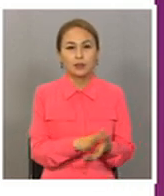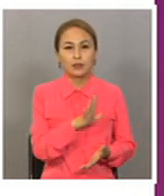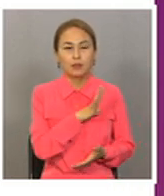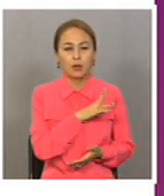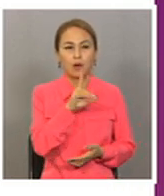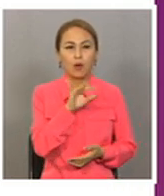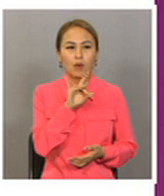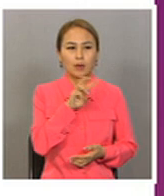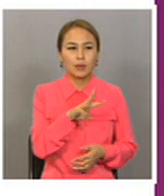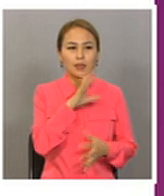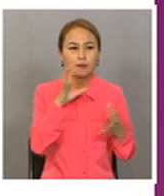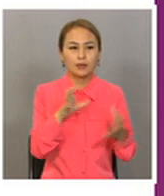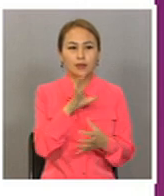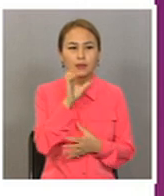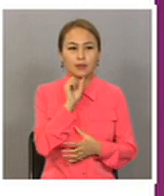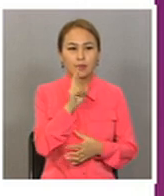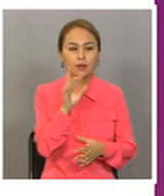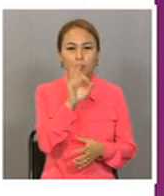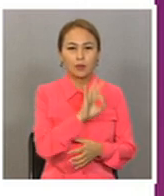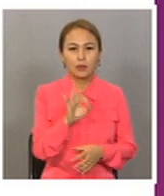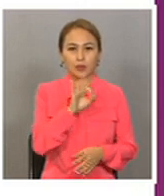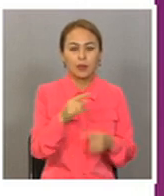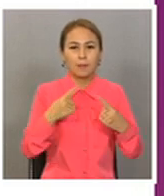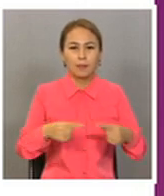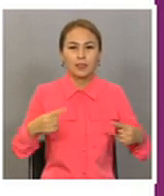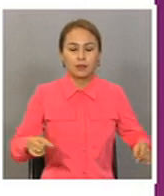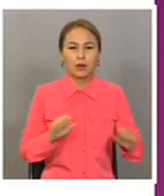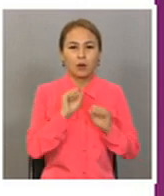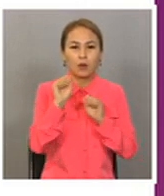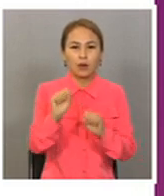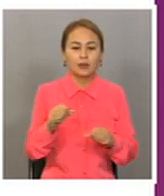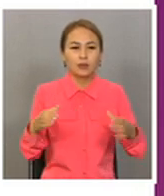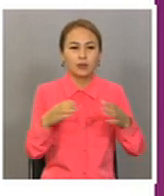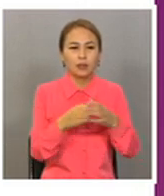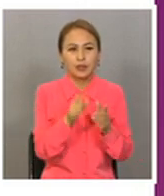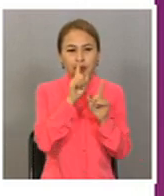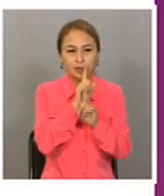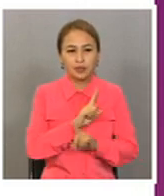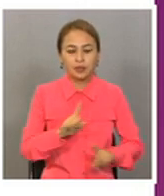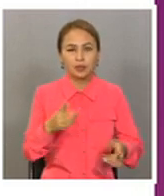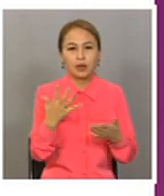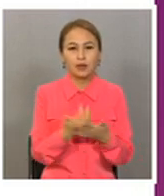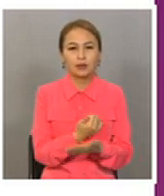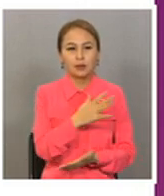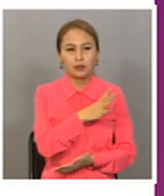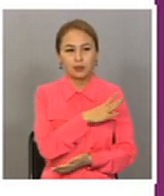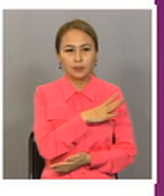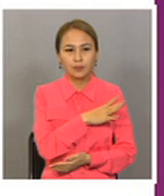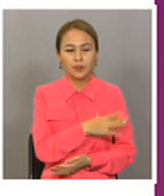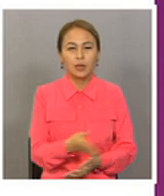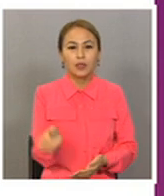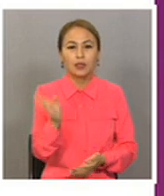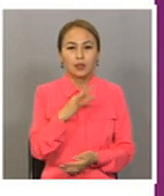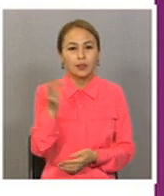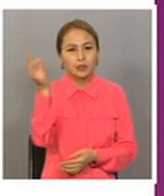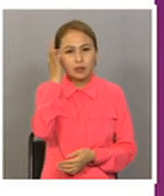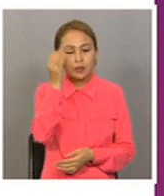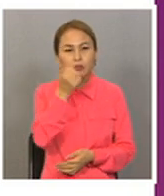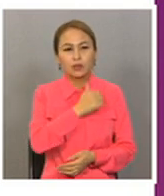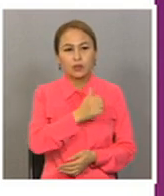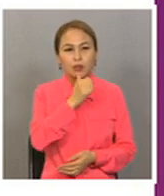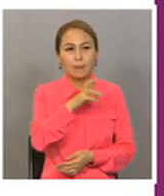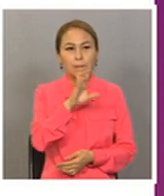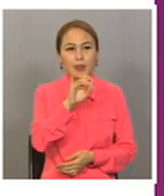қорымның сақ дәуіріне жататын басқа да қорғандардан ерекшелігін анықтадық. Қане еске түсірейік,